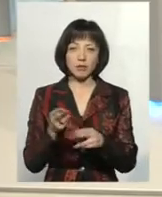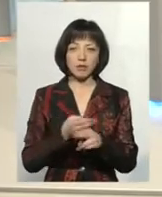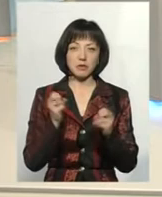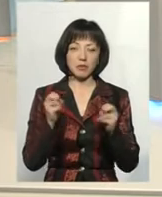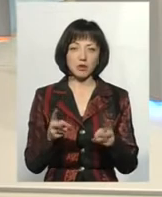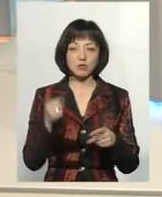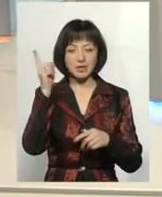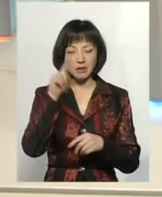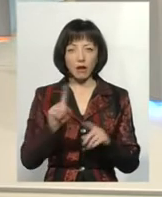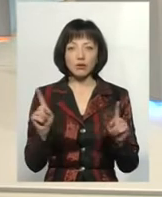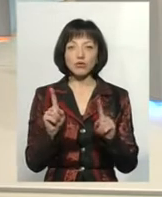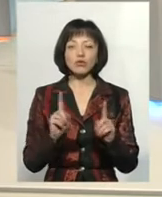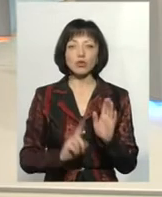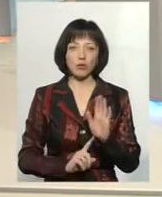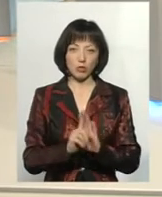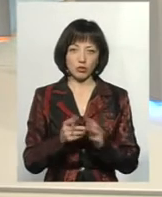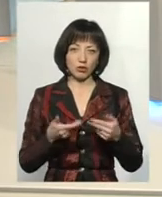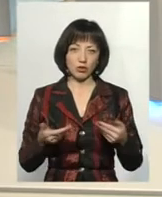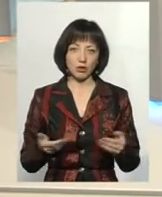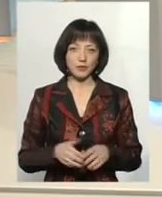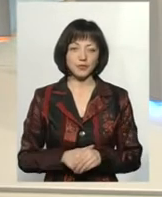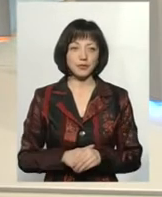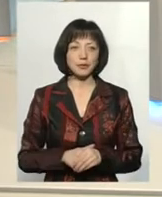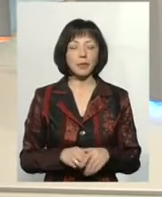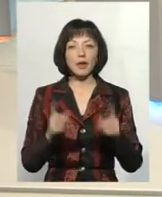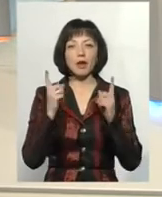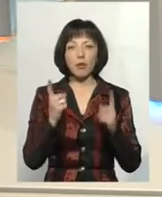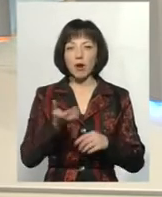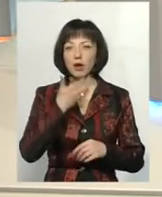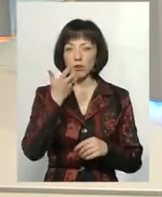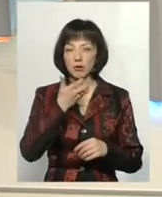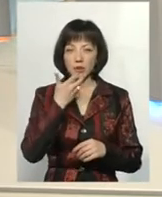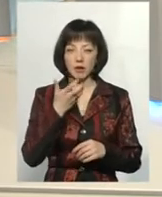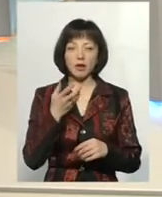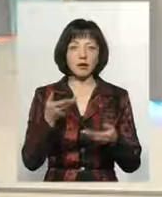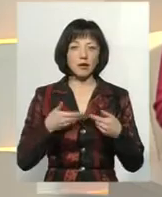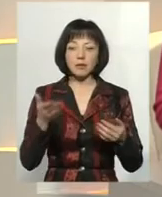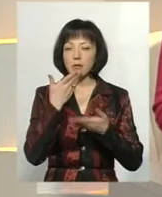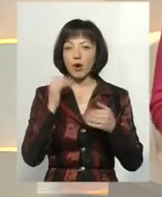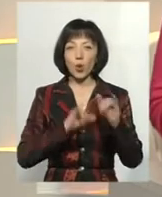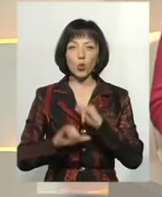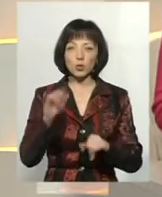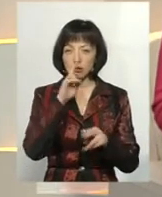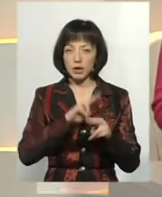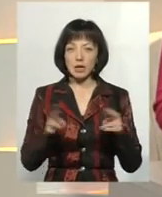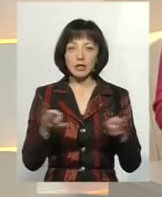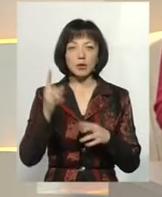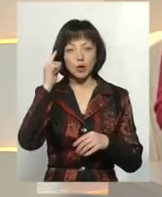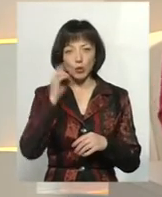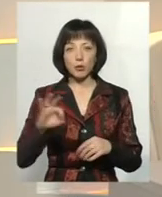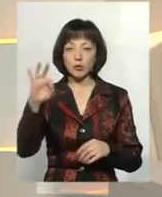ну, щоб ми знали, з чого нам почати. Зрозуміло. Глобальне потепління, та й нам немає куди діватися, треба вже думати